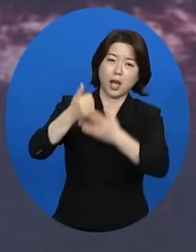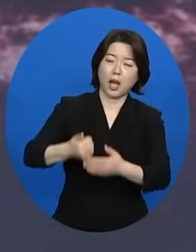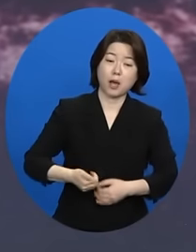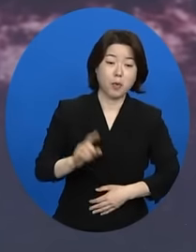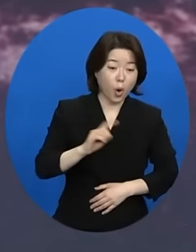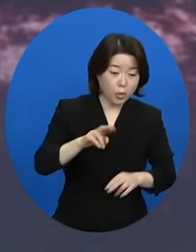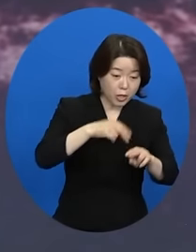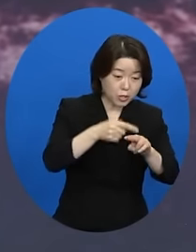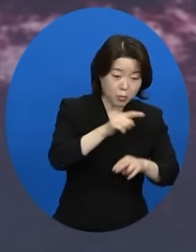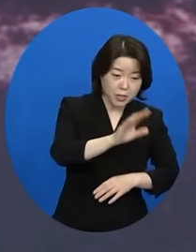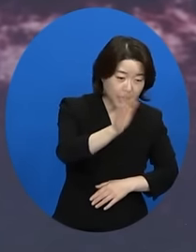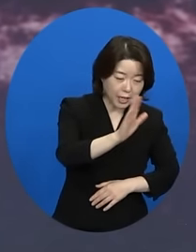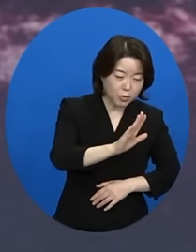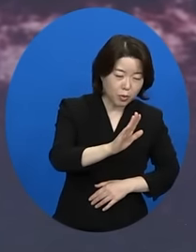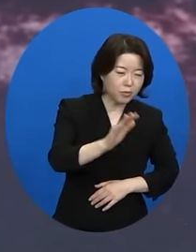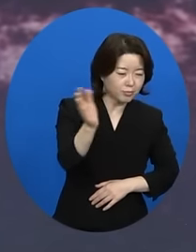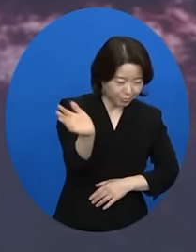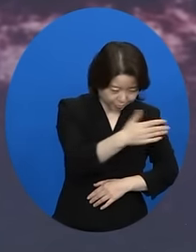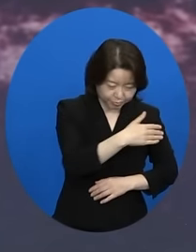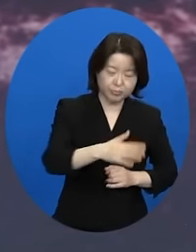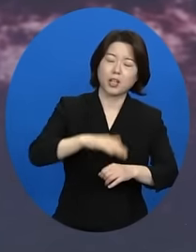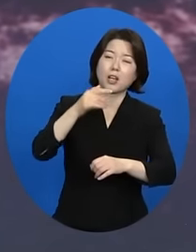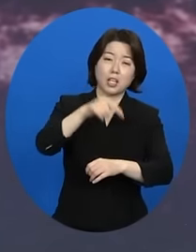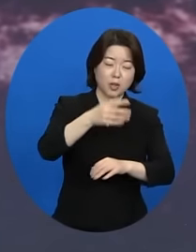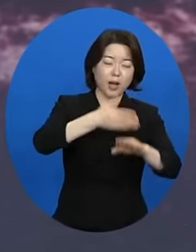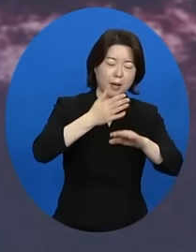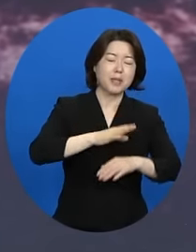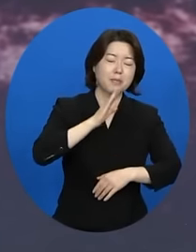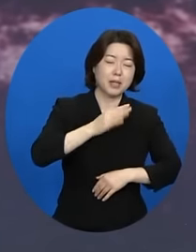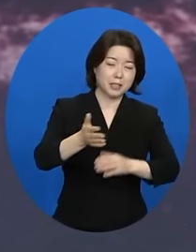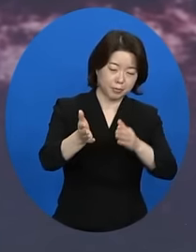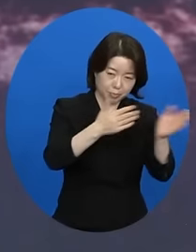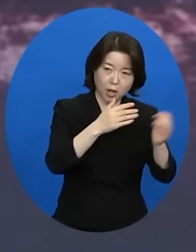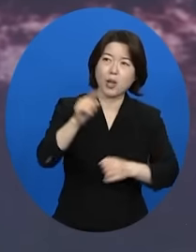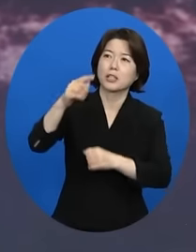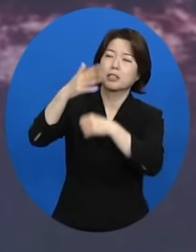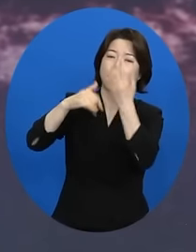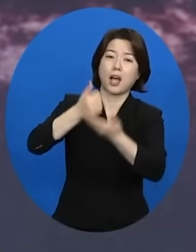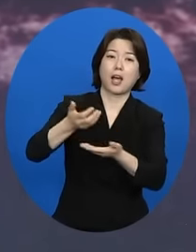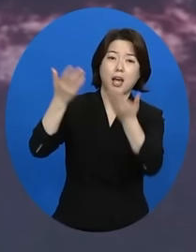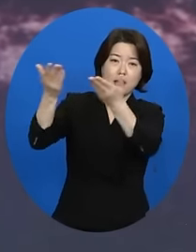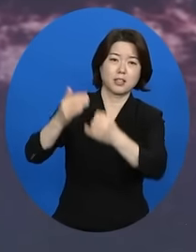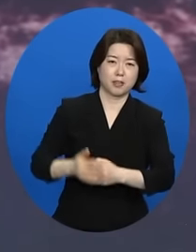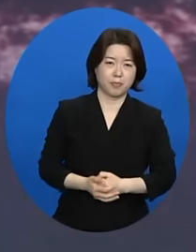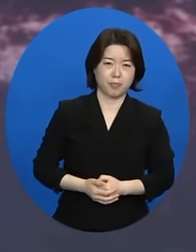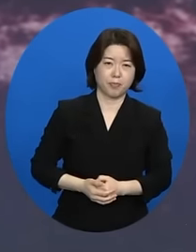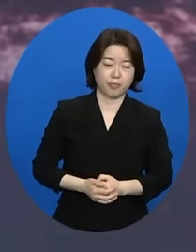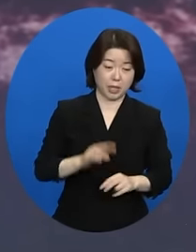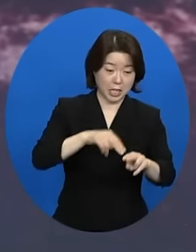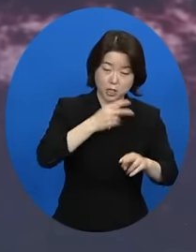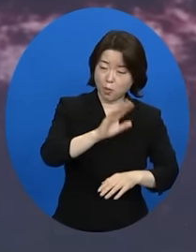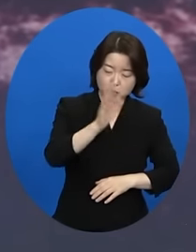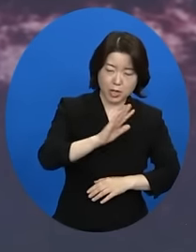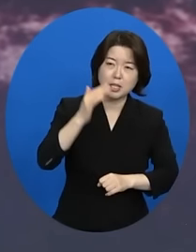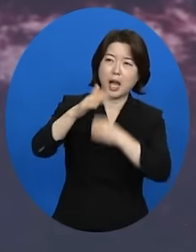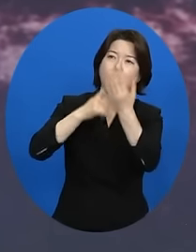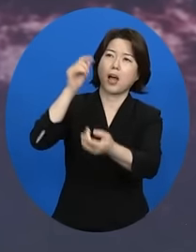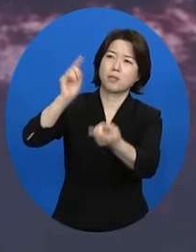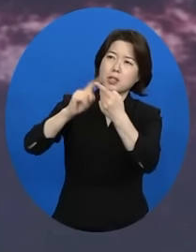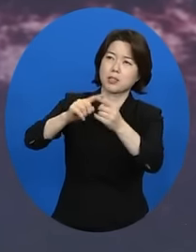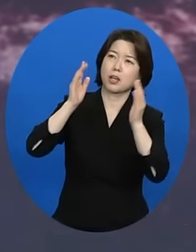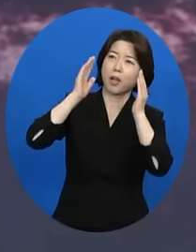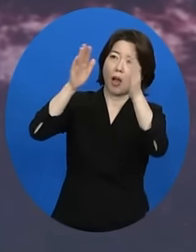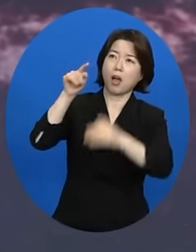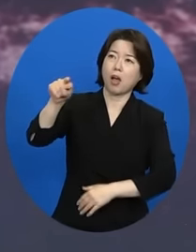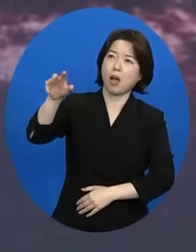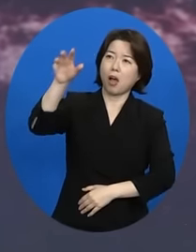어떤 선물 말고, 그것도 너무 좋죠, 감사하죠. 그러나 선물 그 손 말고 그냥 그 하나님 자체가 이제는 눈에 들어오는